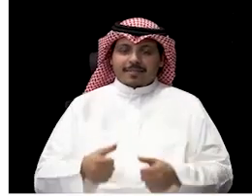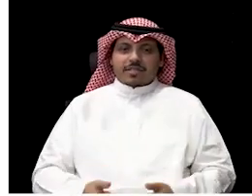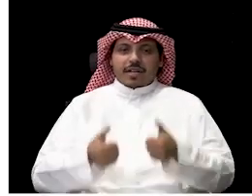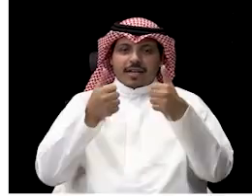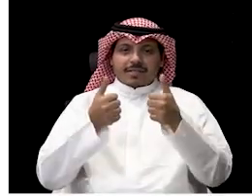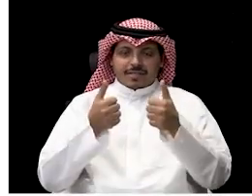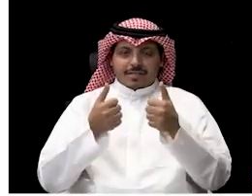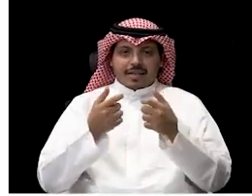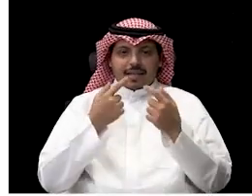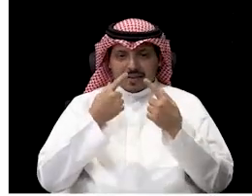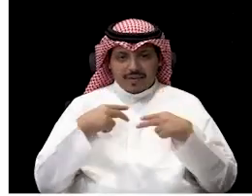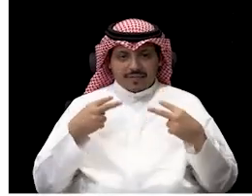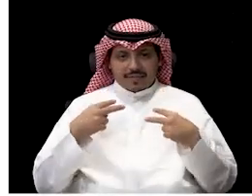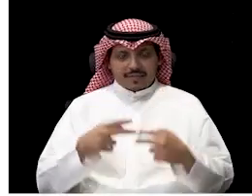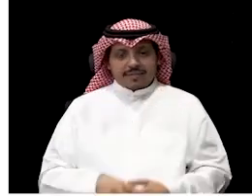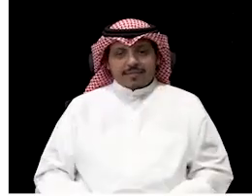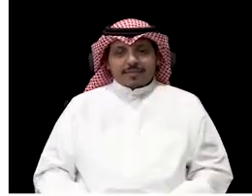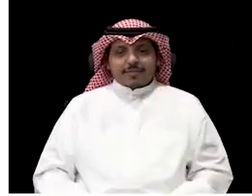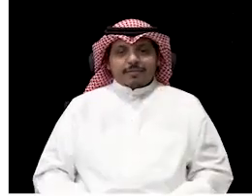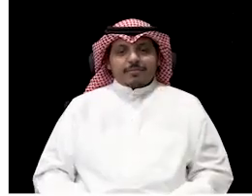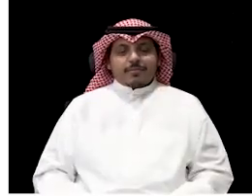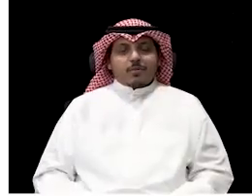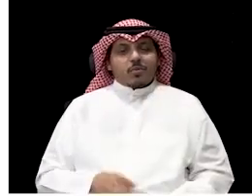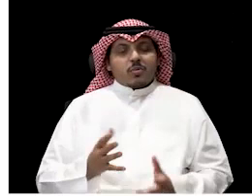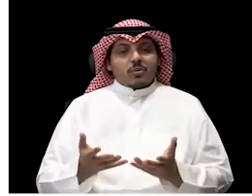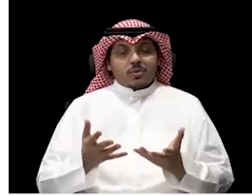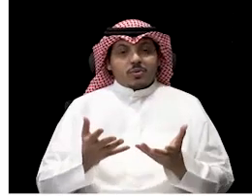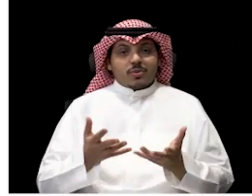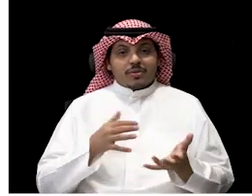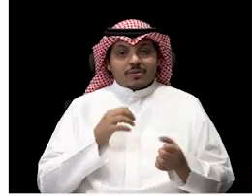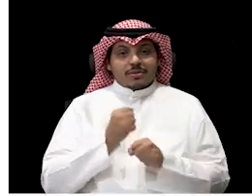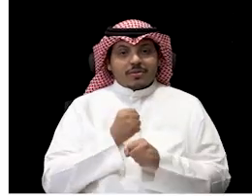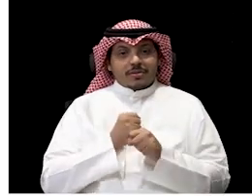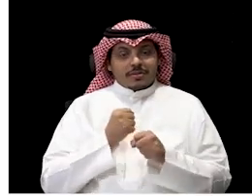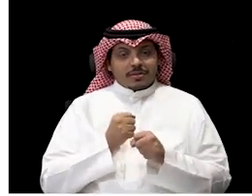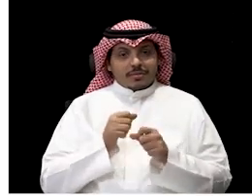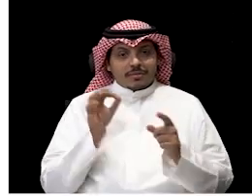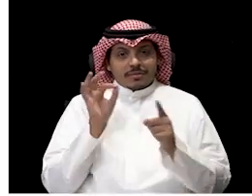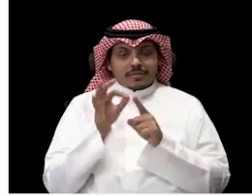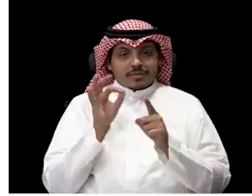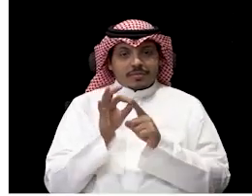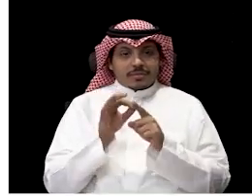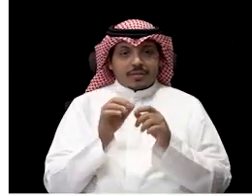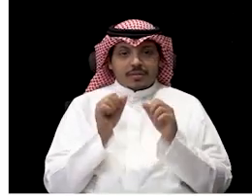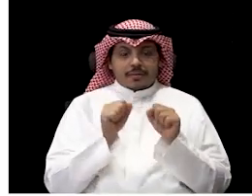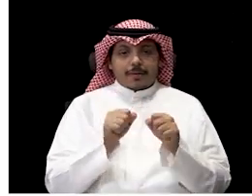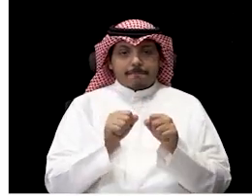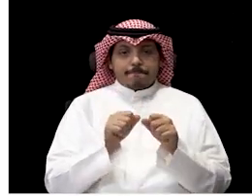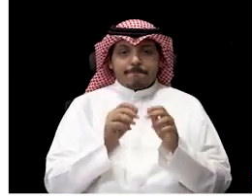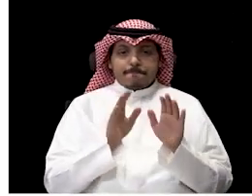الذاتي. برأيك ما العوامل التي تساعد في تحقيق الإنجاز الذاتي؟ أنت وضعت أمامك